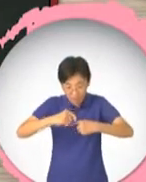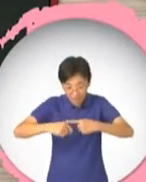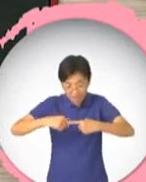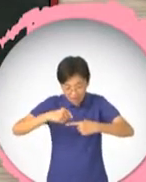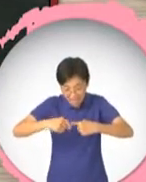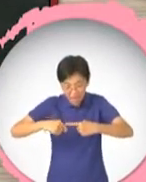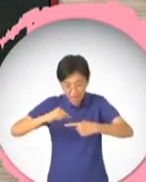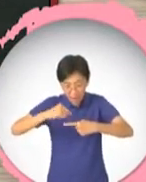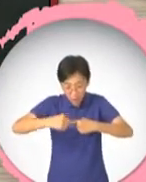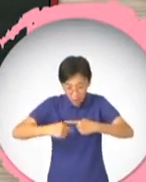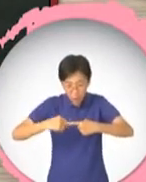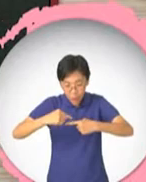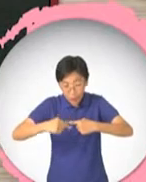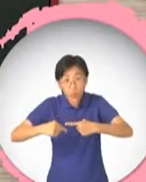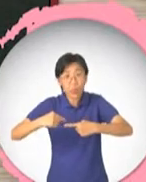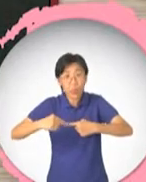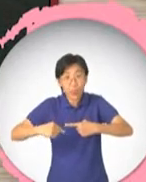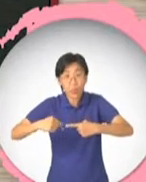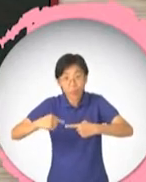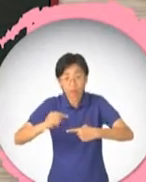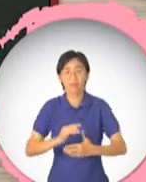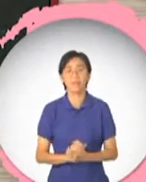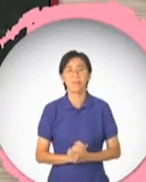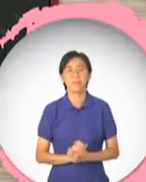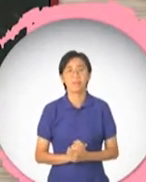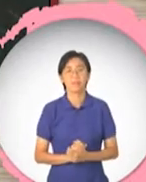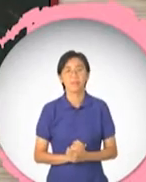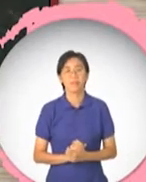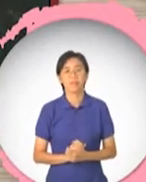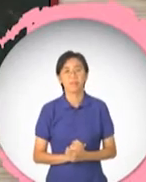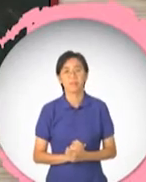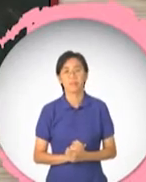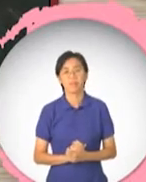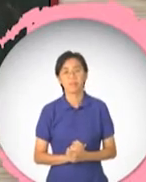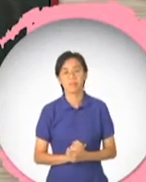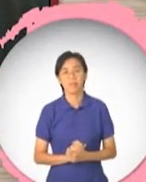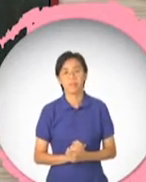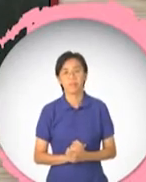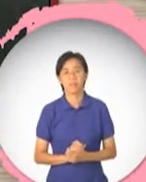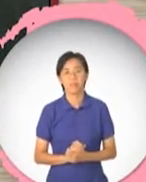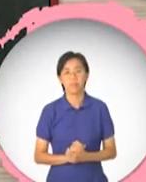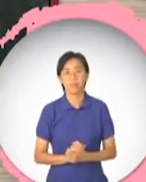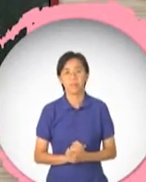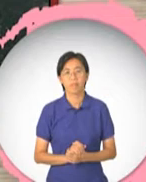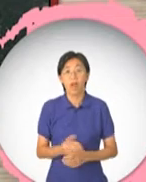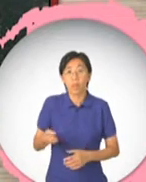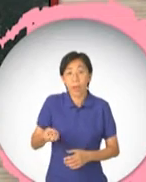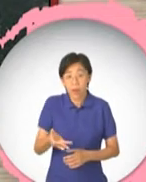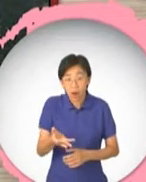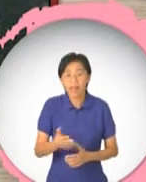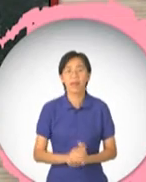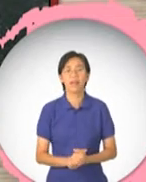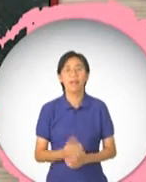ะคะ ค นะคะพยายามให้แป้งเนี่ยหุ้มไส้กรอกนะคะเพราะว่าเดี๋ยวเวลาเราไปทอดอะค่ะ